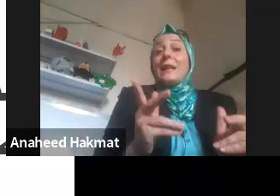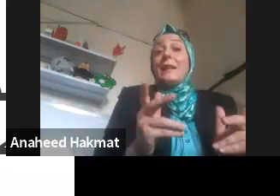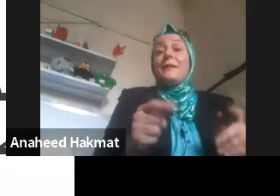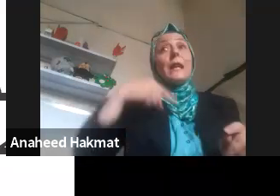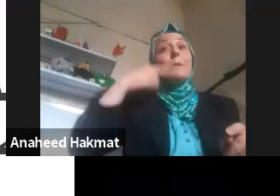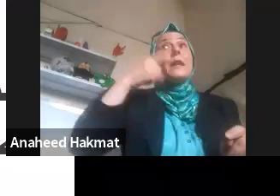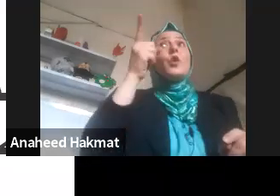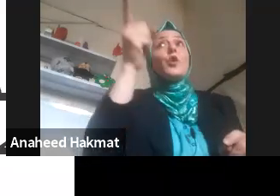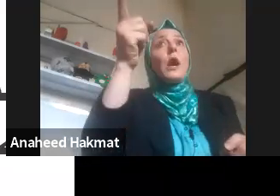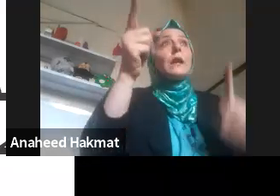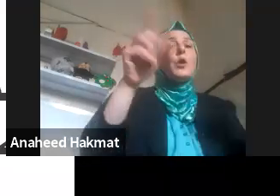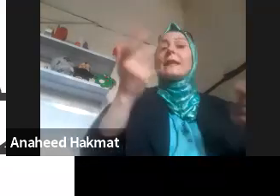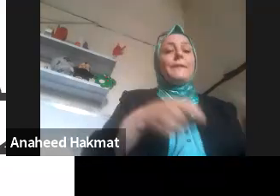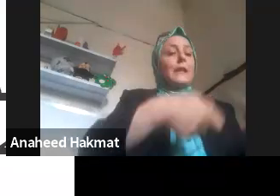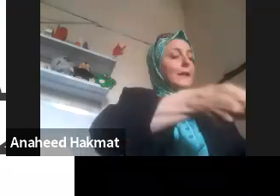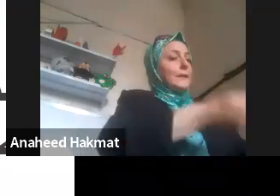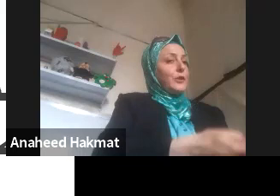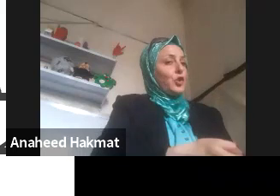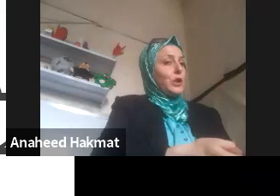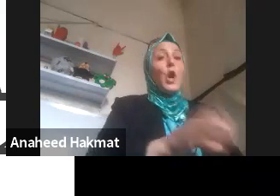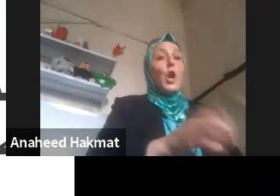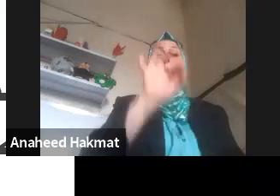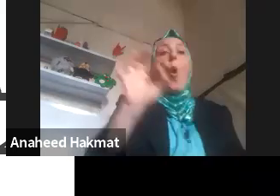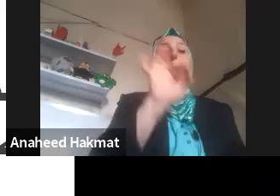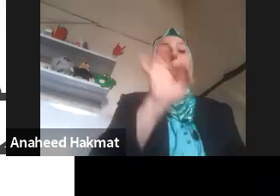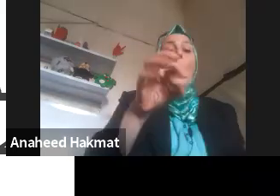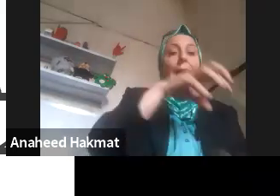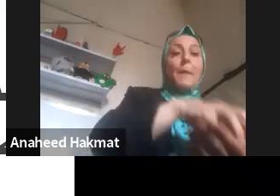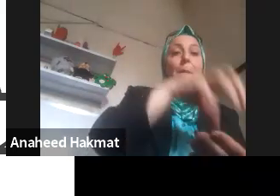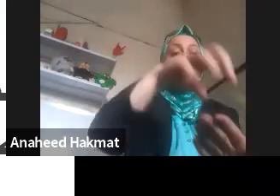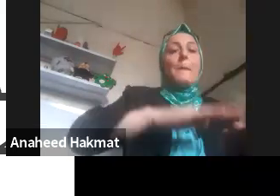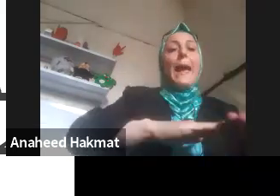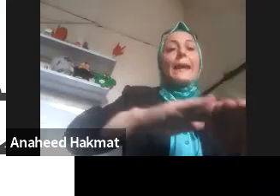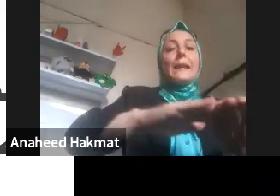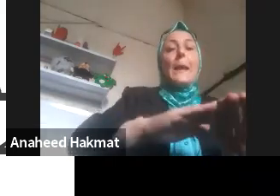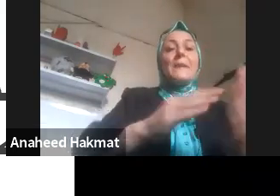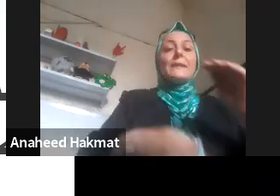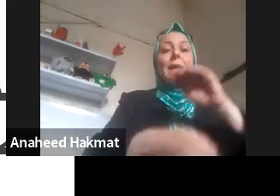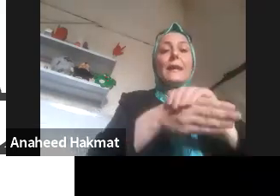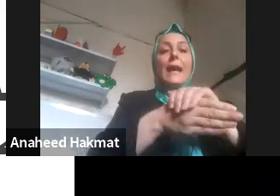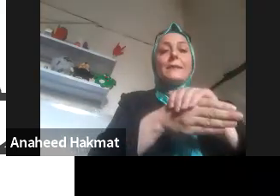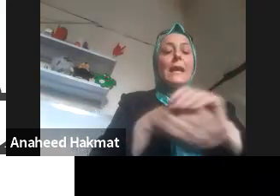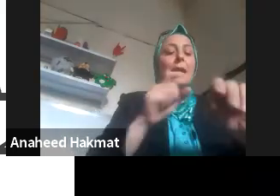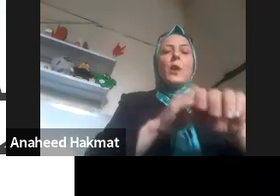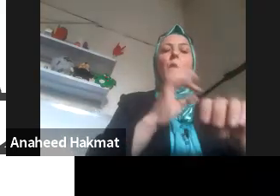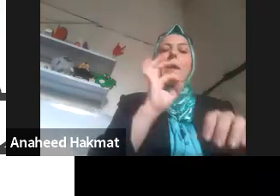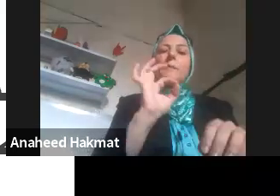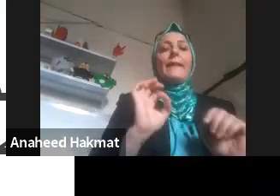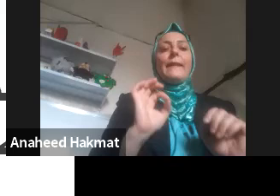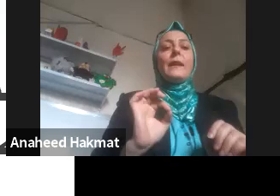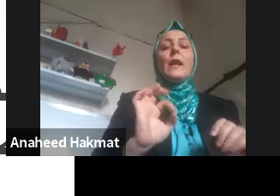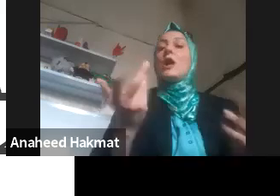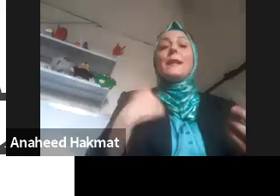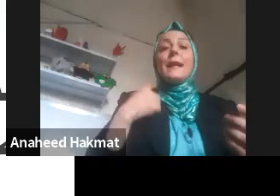التسجيل، وين أماكن المساحات العزل المؤقتة الموجودة في المدرسة، شو الخدمات الصحية اللي احنا بنقدمها، في حقائب